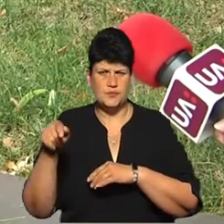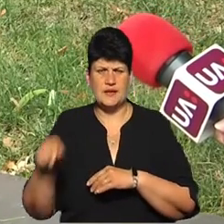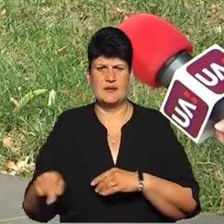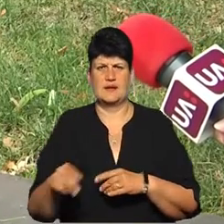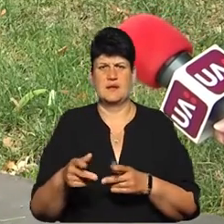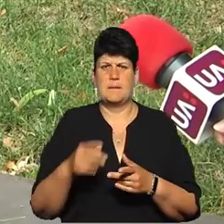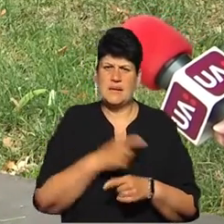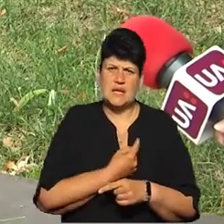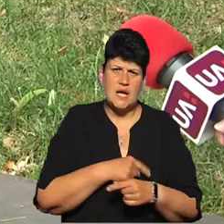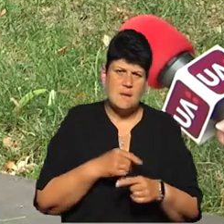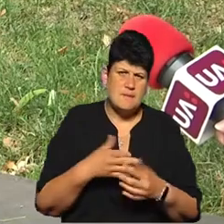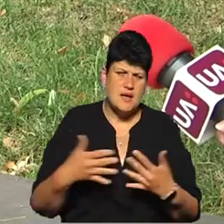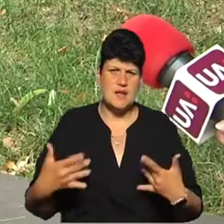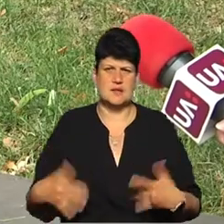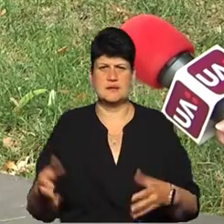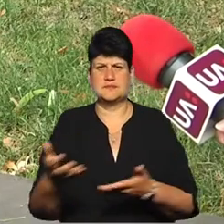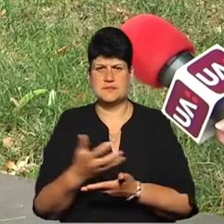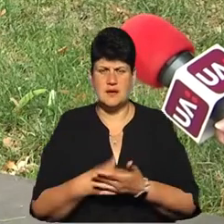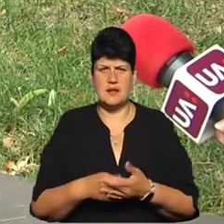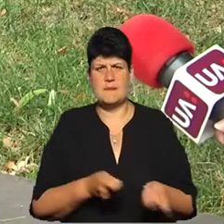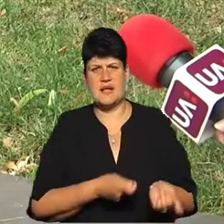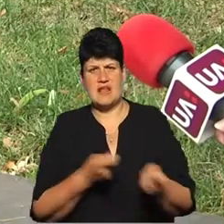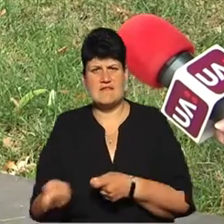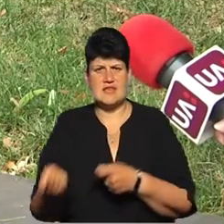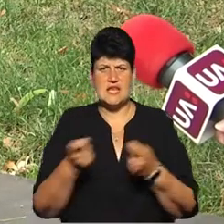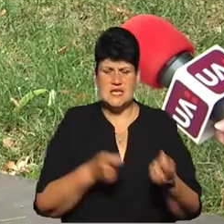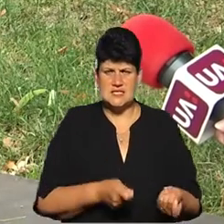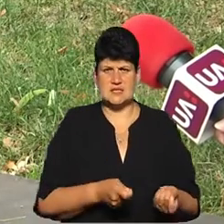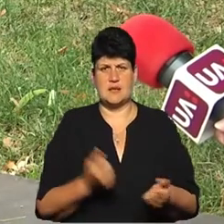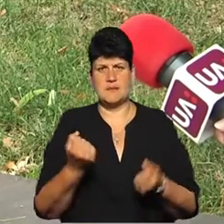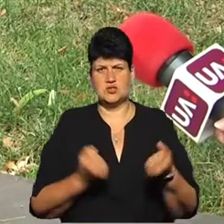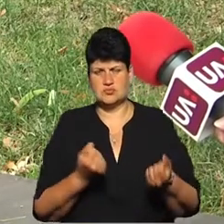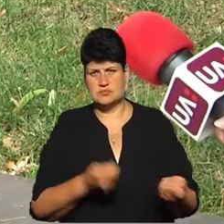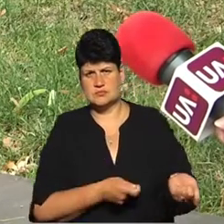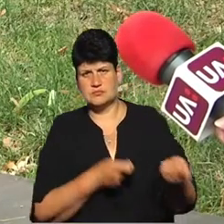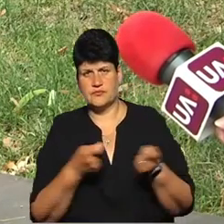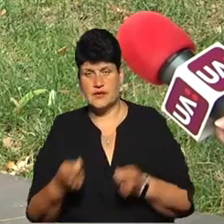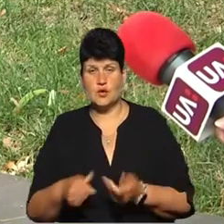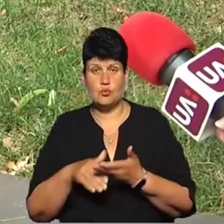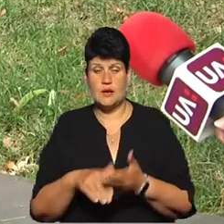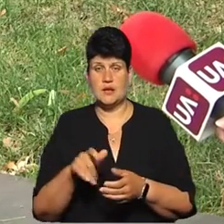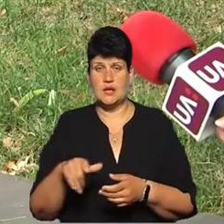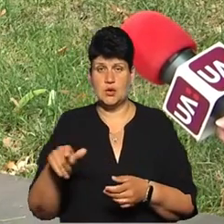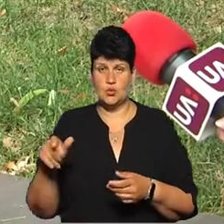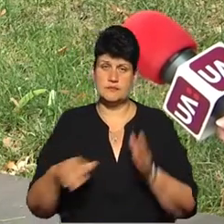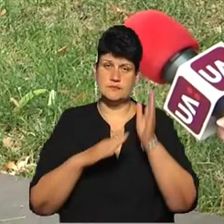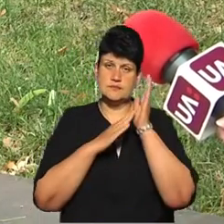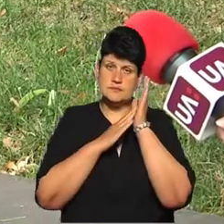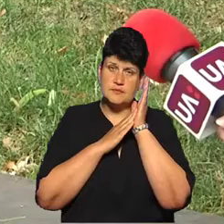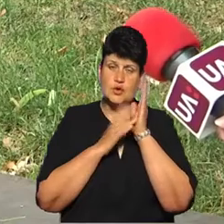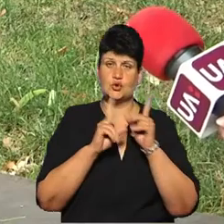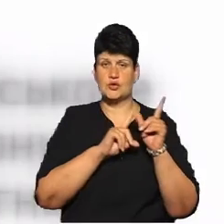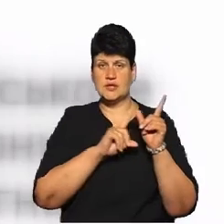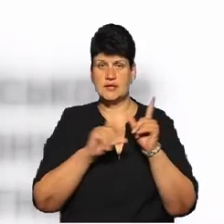і перевозки туди-сюди, і переганяли якісь машини, допомагали людям із, там, з ночлігом, які їхали,